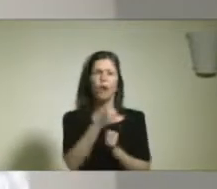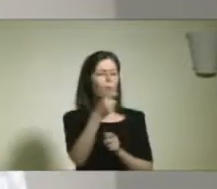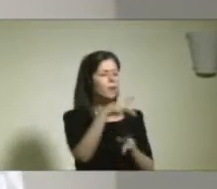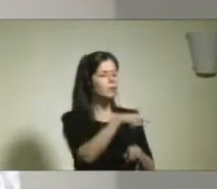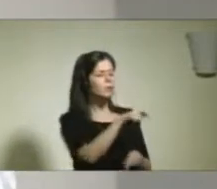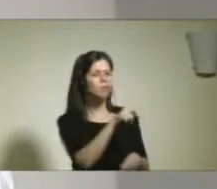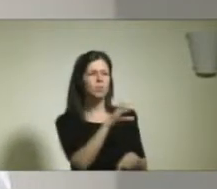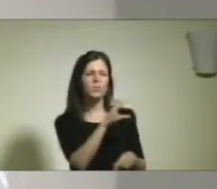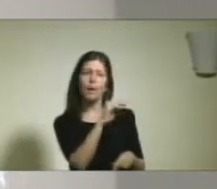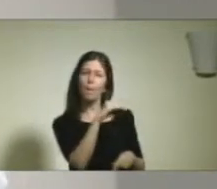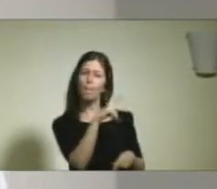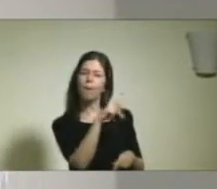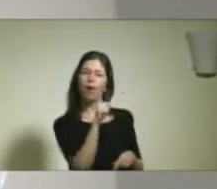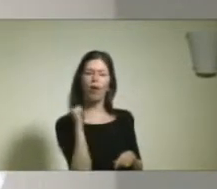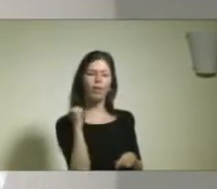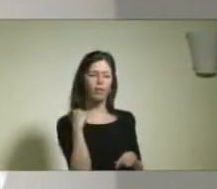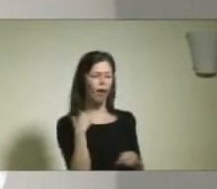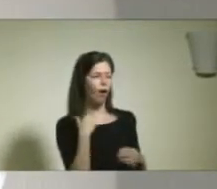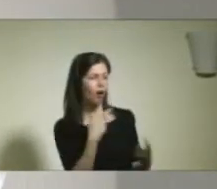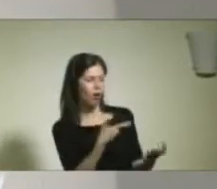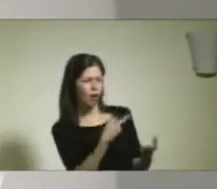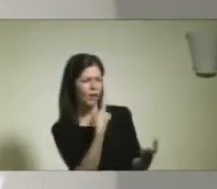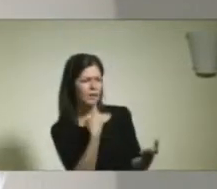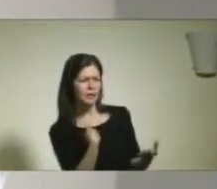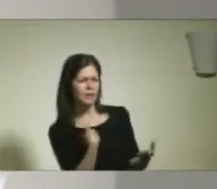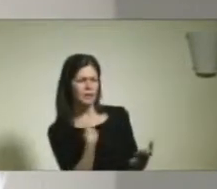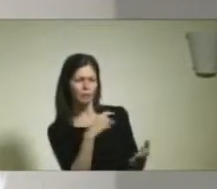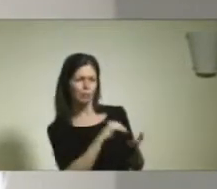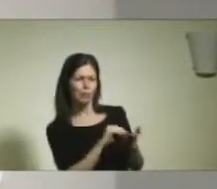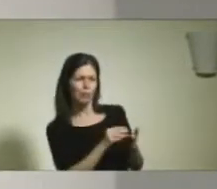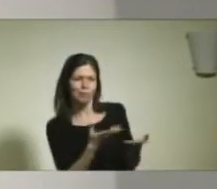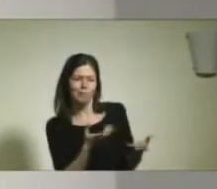disait que ça n'existe plus dans leur bureau.